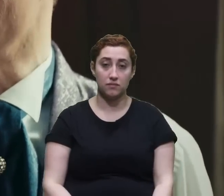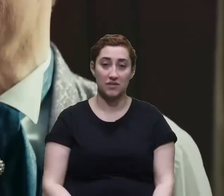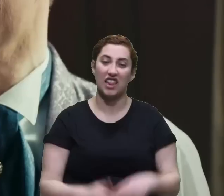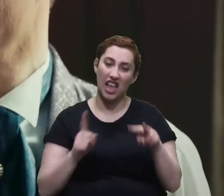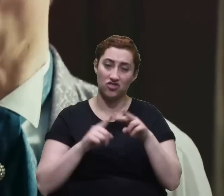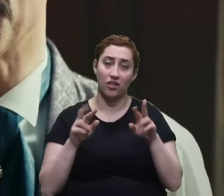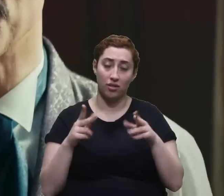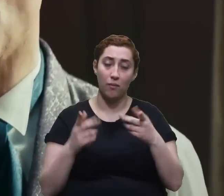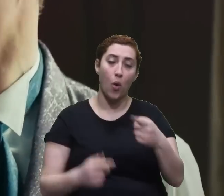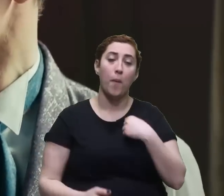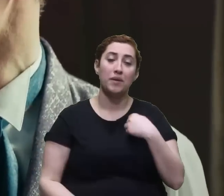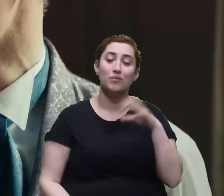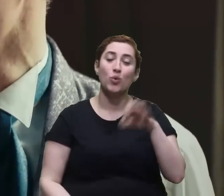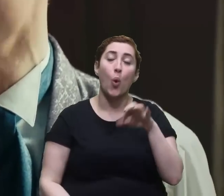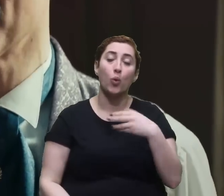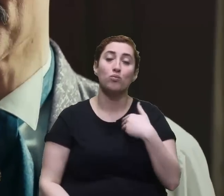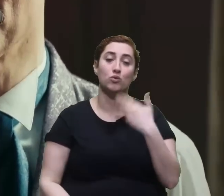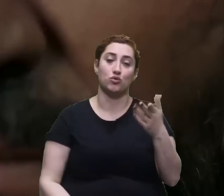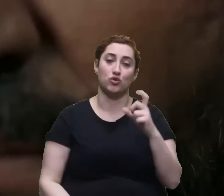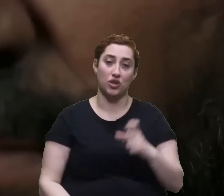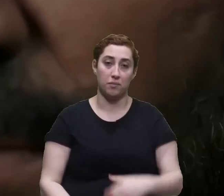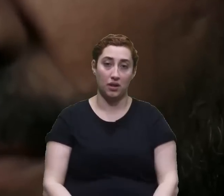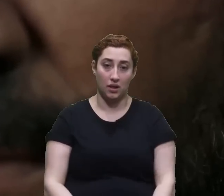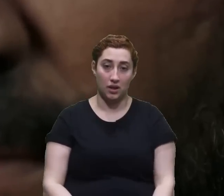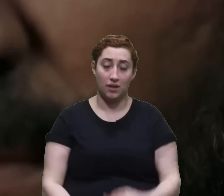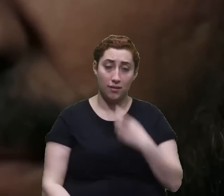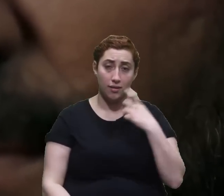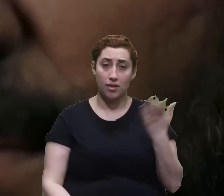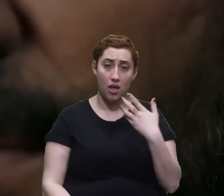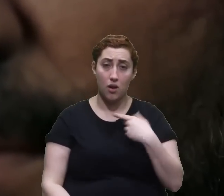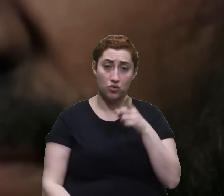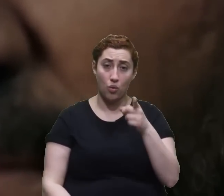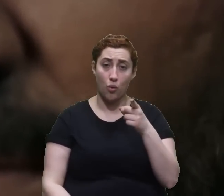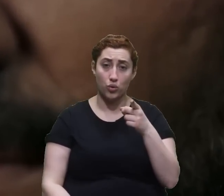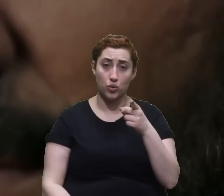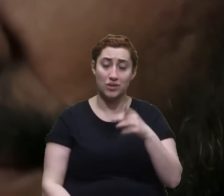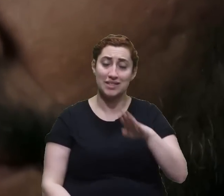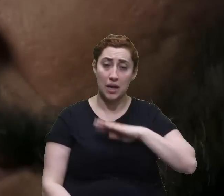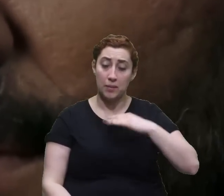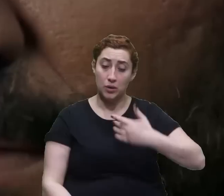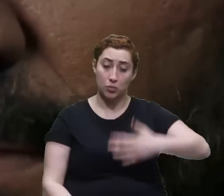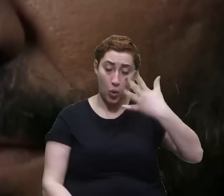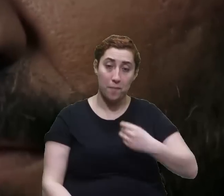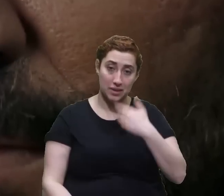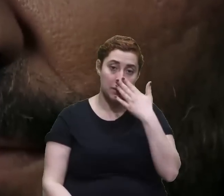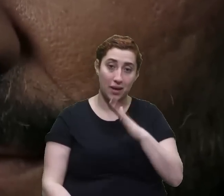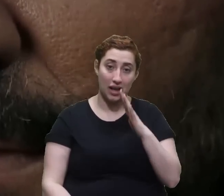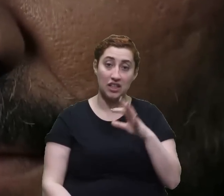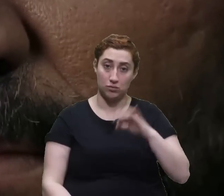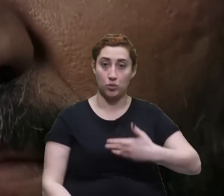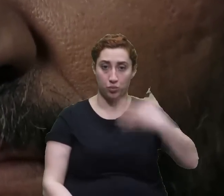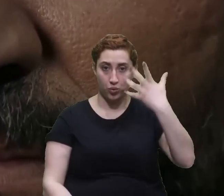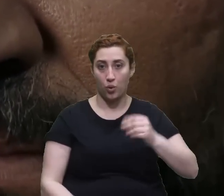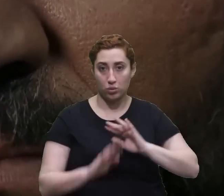Nijat gibi o bizim tohumumuz Cemil. Yıllarca onun sabırla büyümesini bekledik. Artık